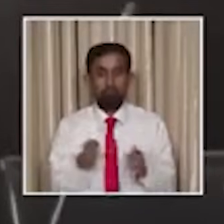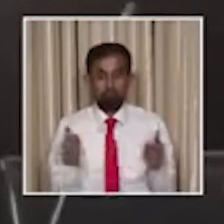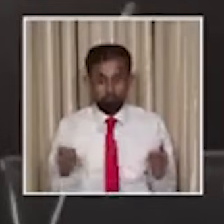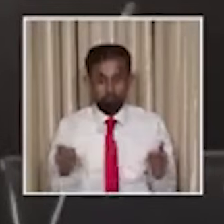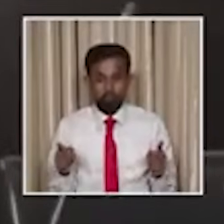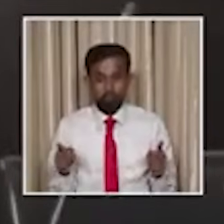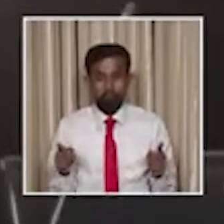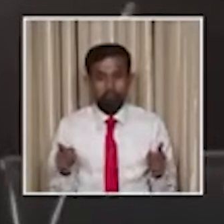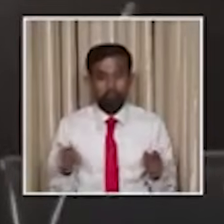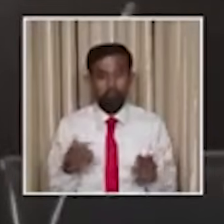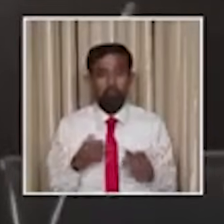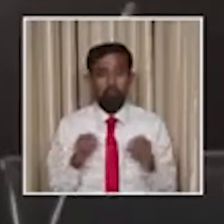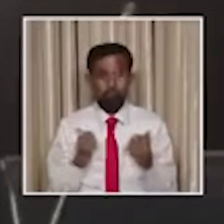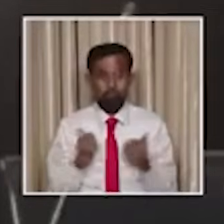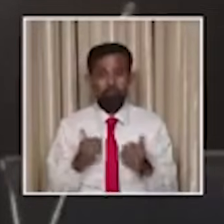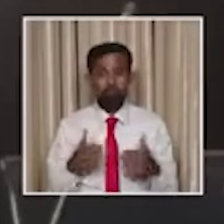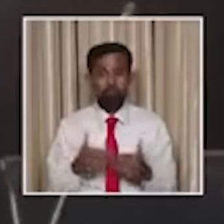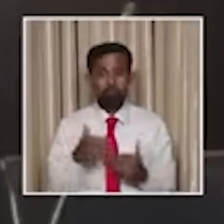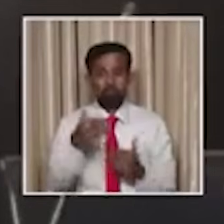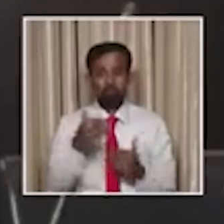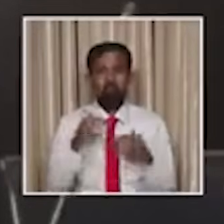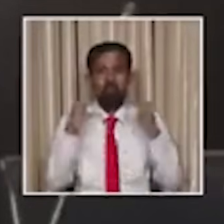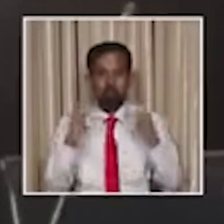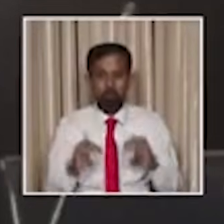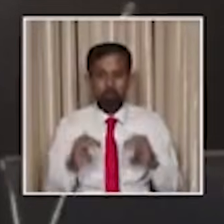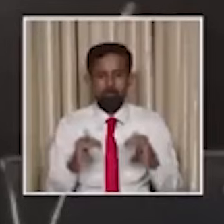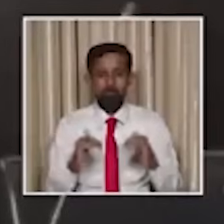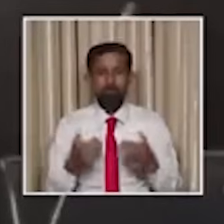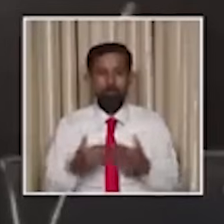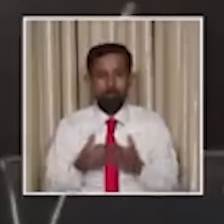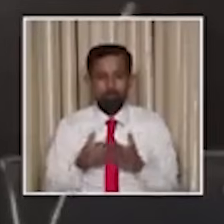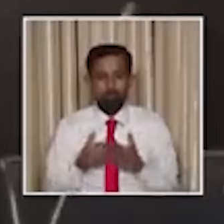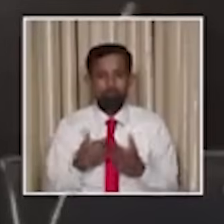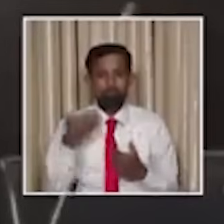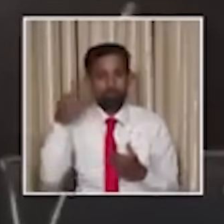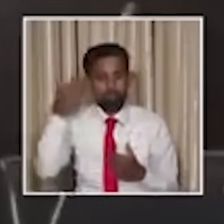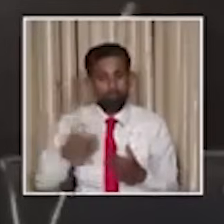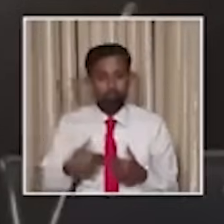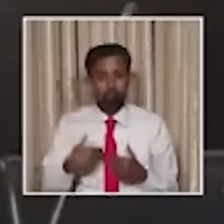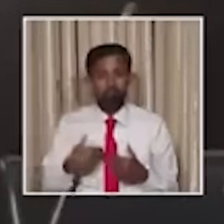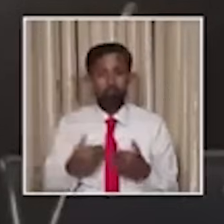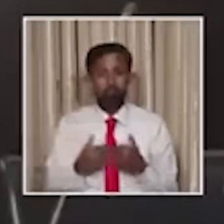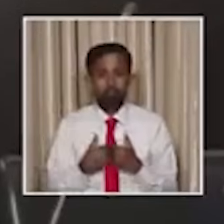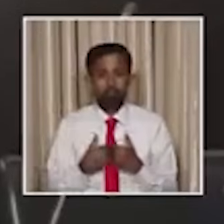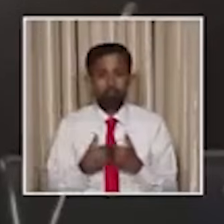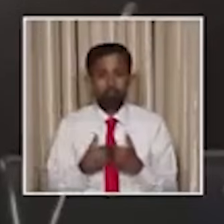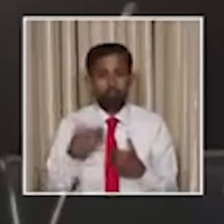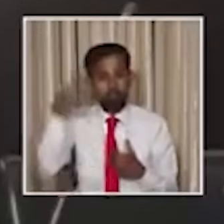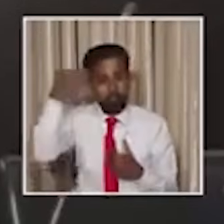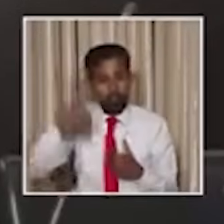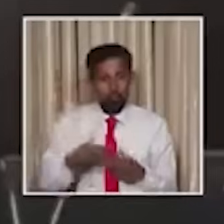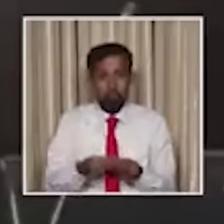அவ்வாறு வாழப்போகின்ற நாம் இந்த நாடு உலகத்தை விட்டு ஒவ்வொருவரும் மரணிக்க இருக்கின்றோம். அவ்வாறான சிந்தனை உள்ளவர்களாக இருந்தால்